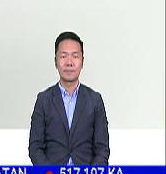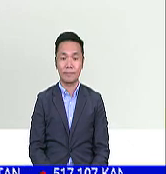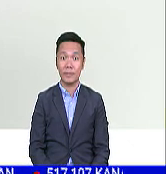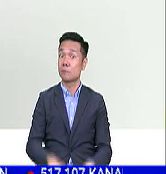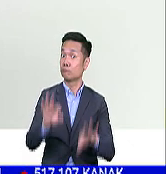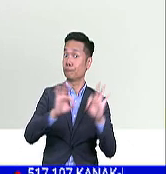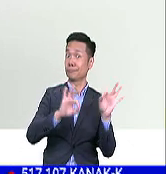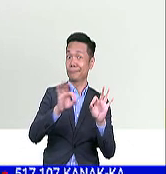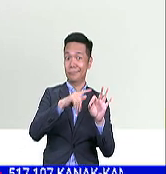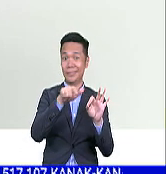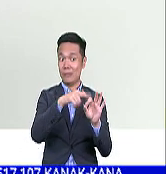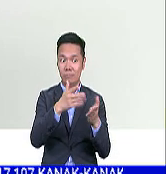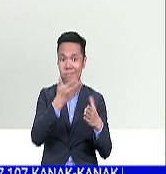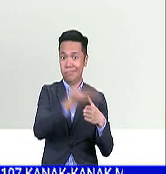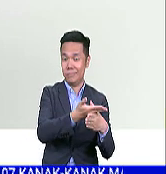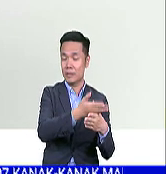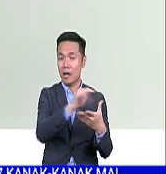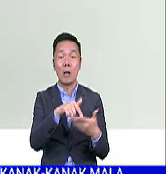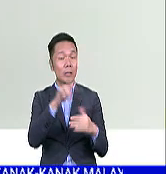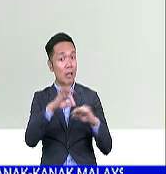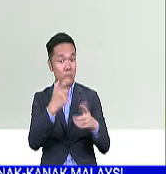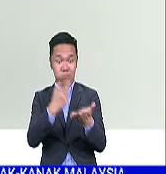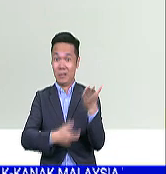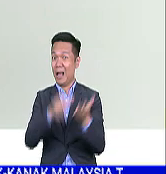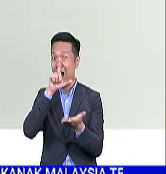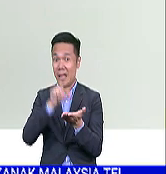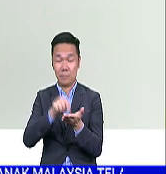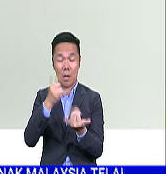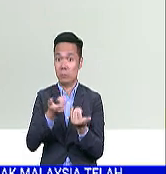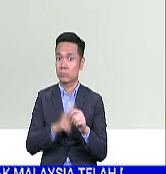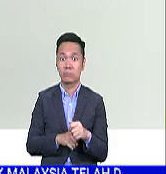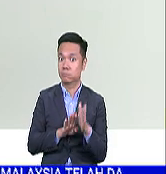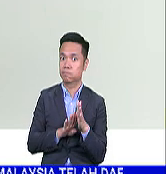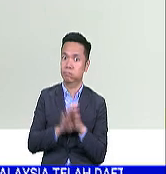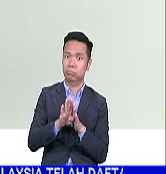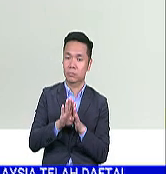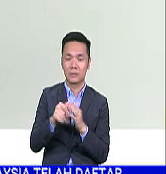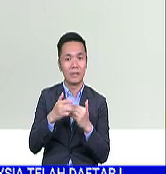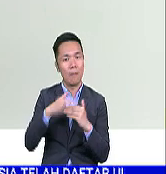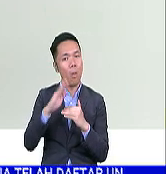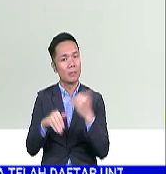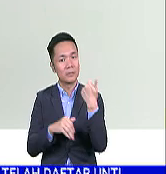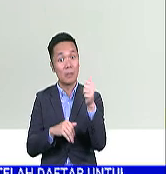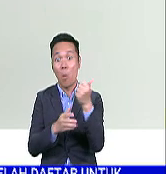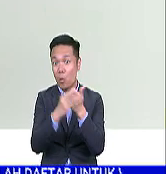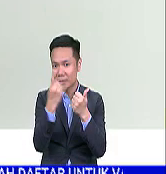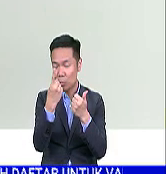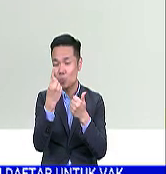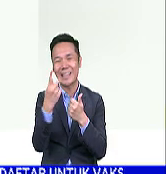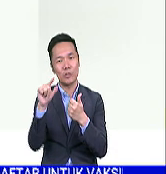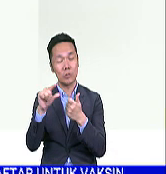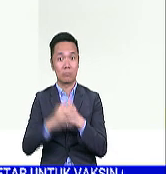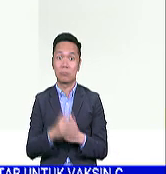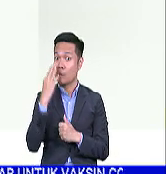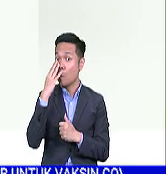Sekiranya tiada langkah intervensi kerajaan, harga runcit ayam di pasaran pada masa ini akan melebihi RM10 sekilogram